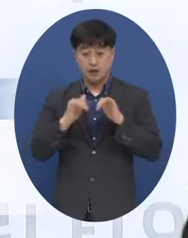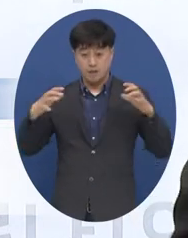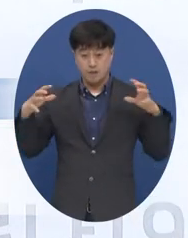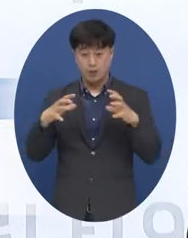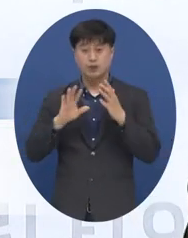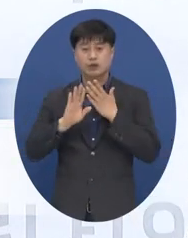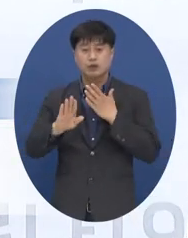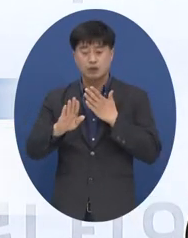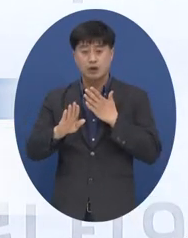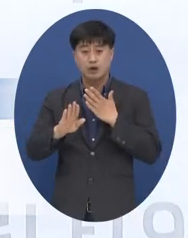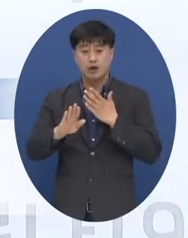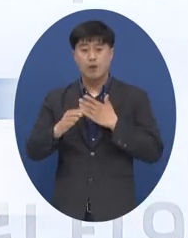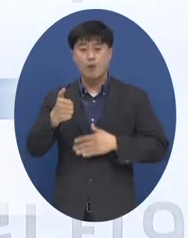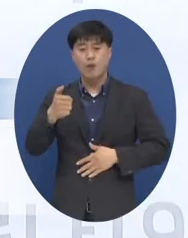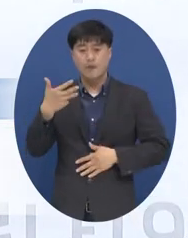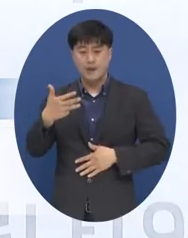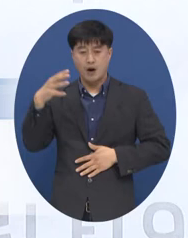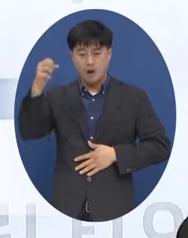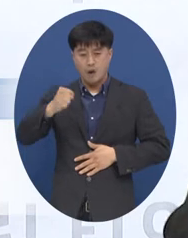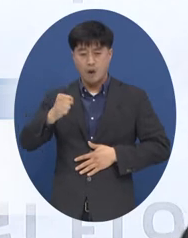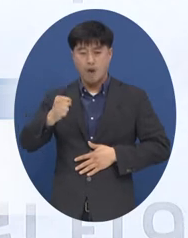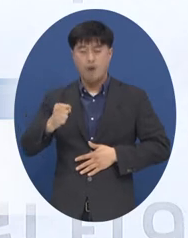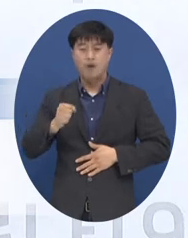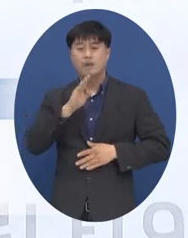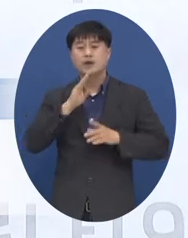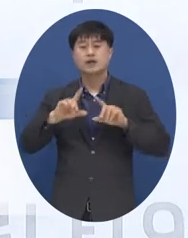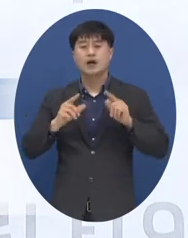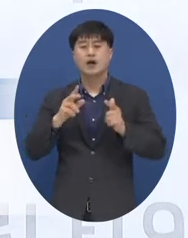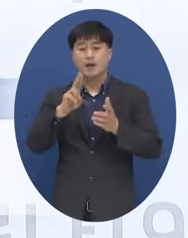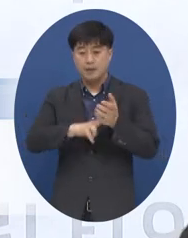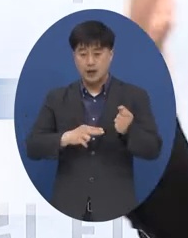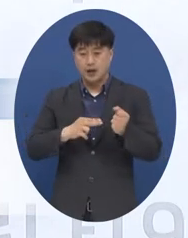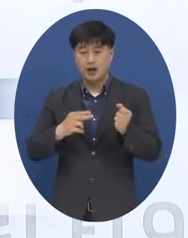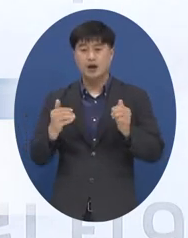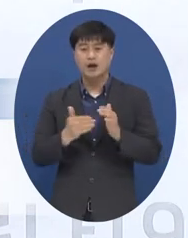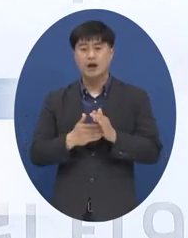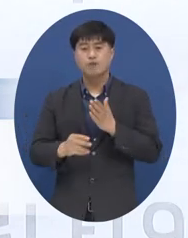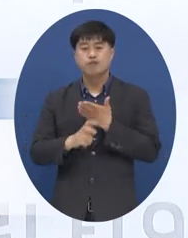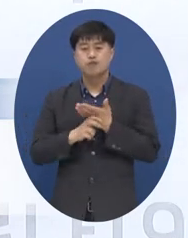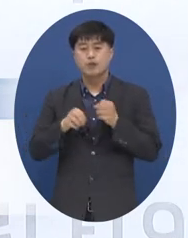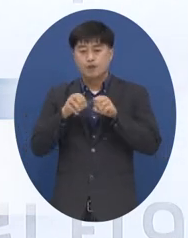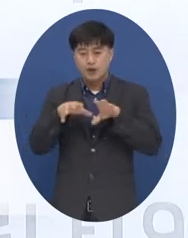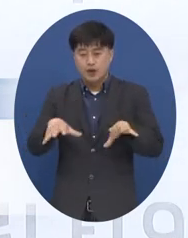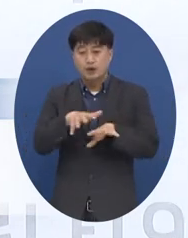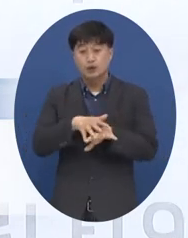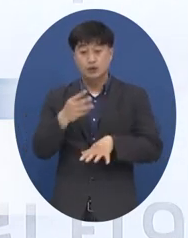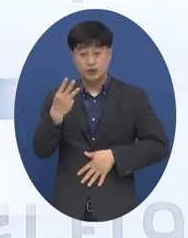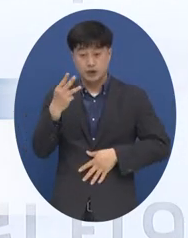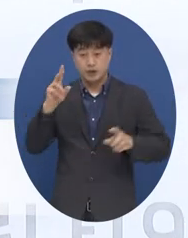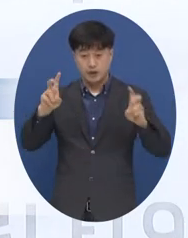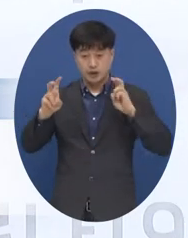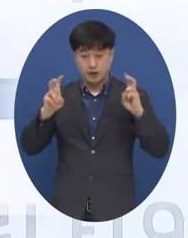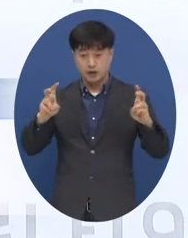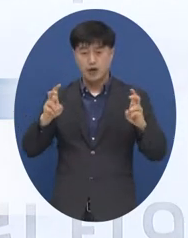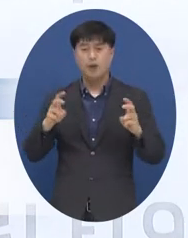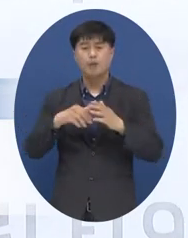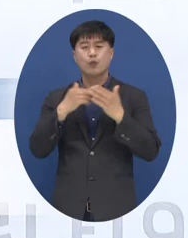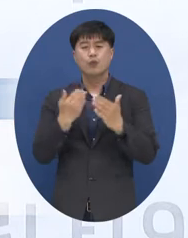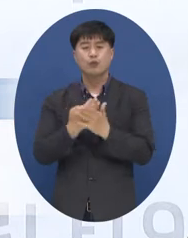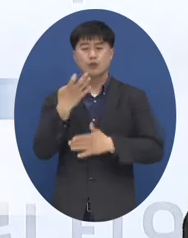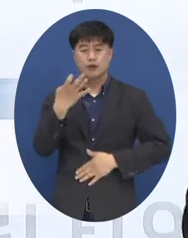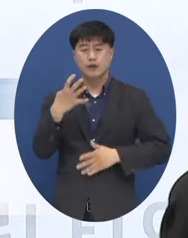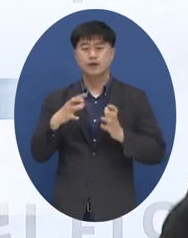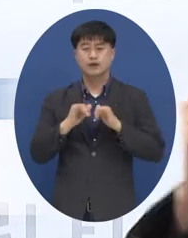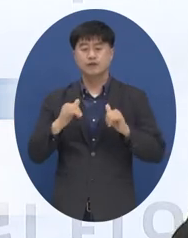3,981명을 모집한 후 58억 원의 부당 매출을 올린 불법 다단계 판매 조직 3개 업체